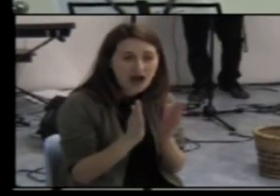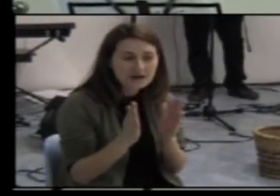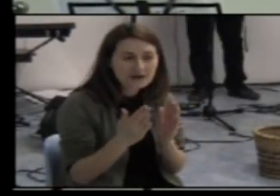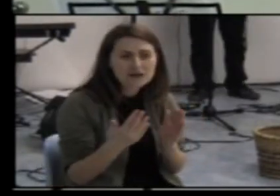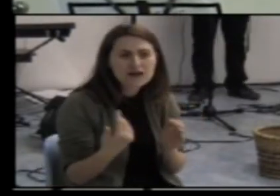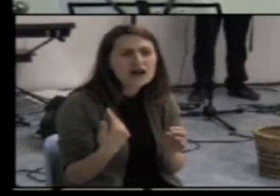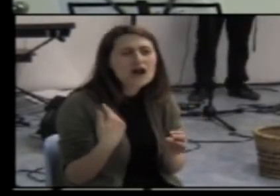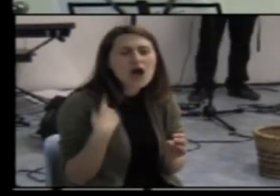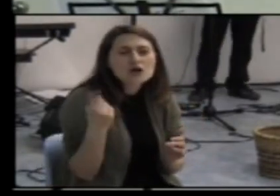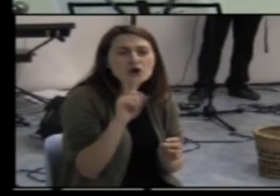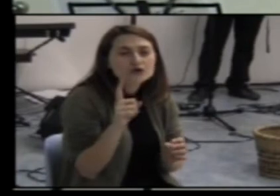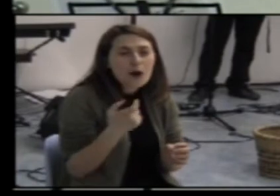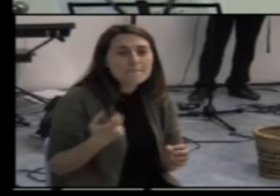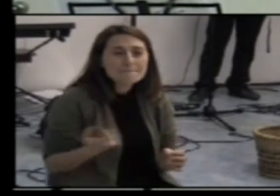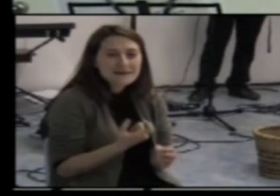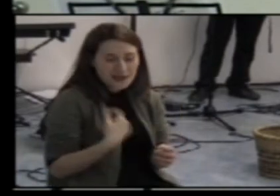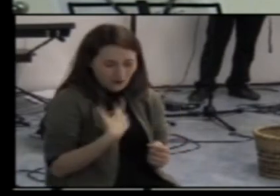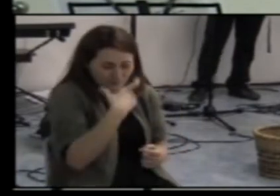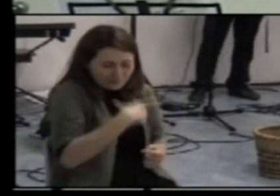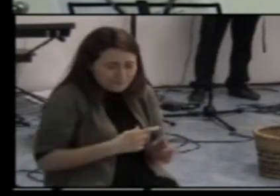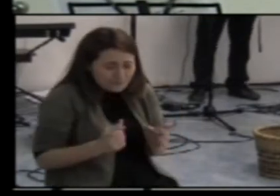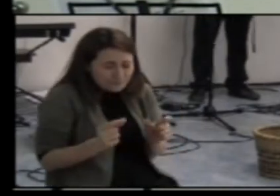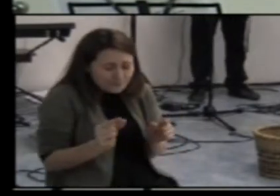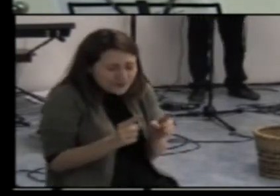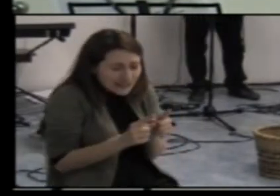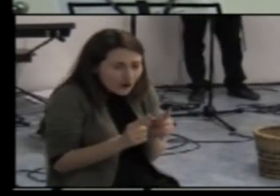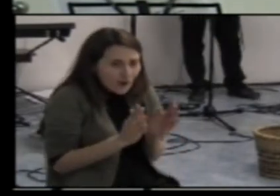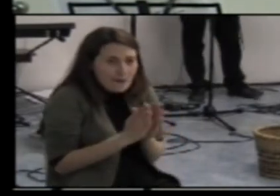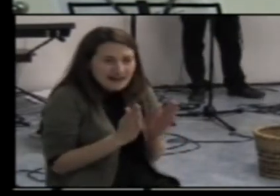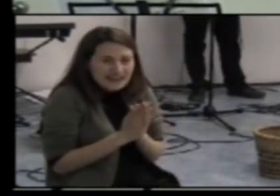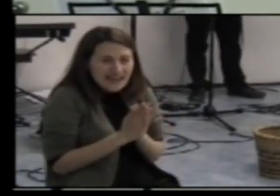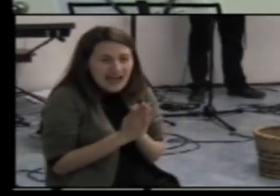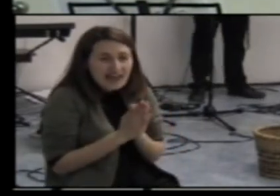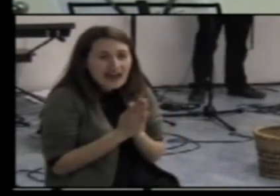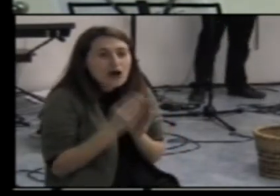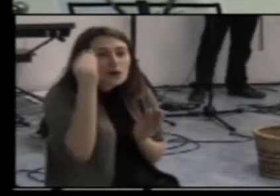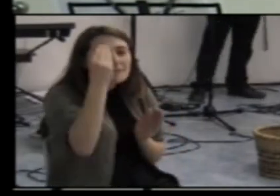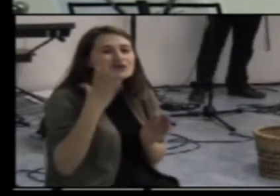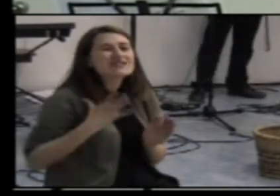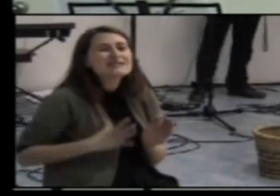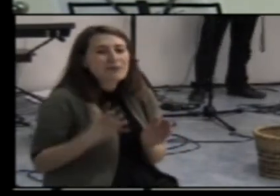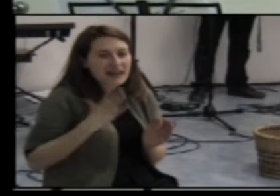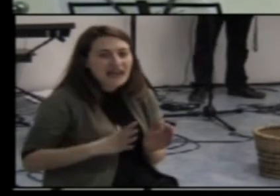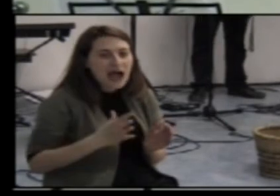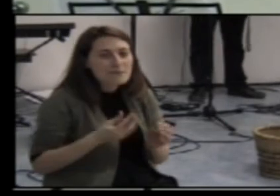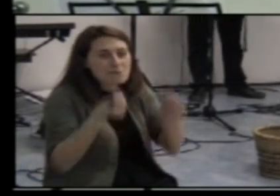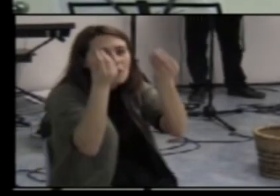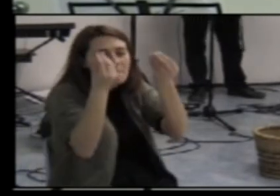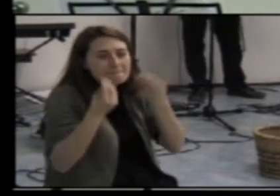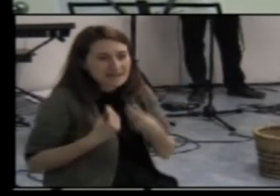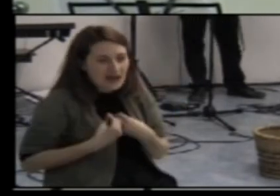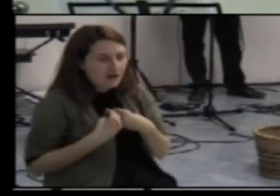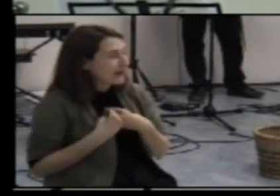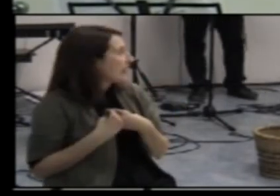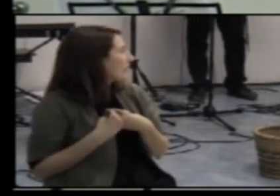io, piccola Rossana, che faccio la mia preghierina piccolina, piccolina, che speriamo che arrivi al